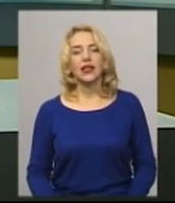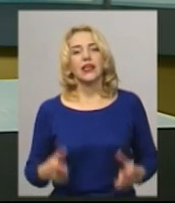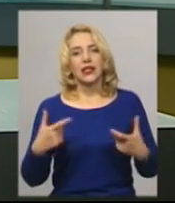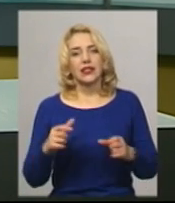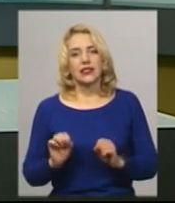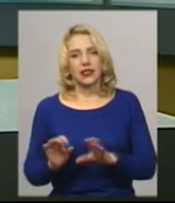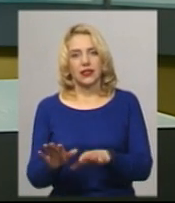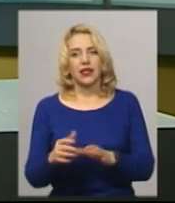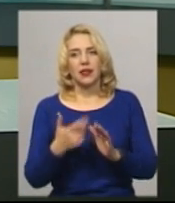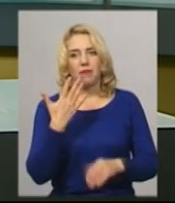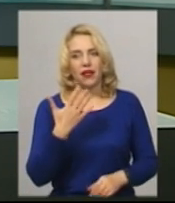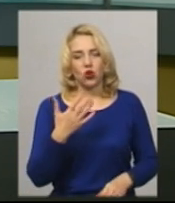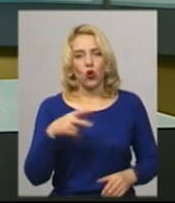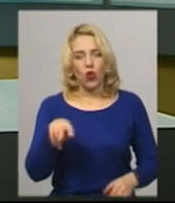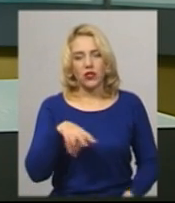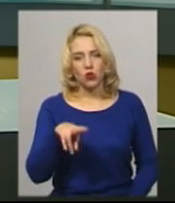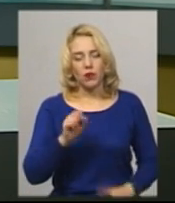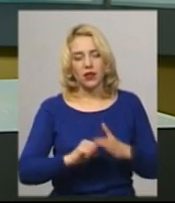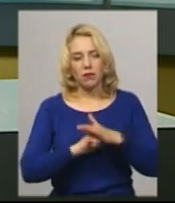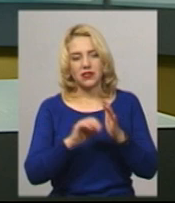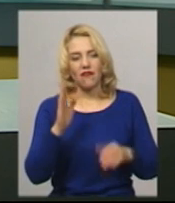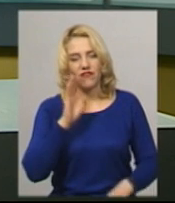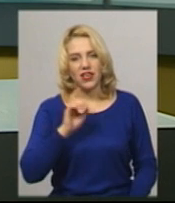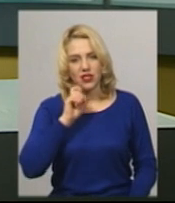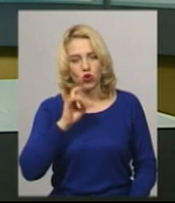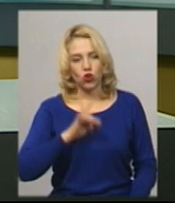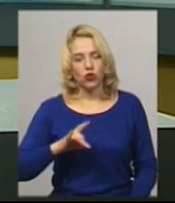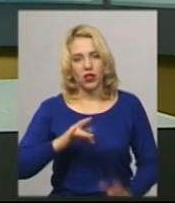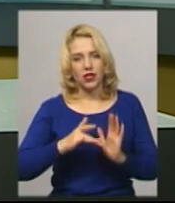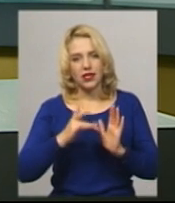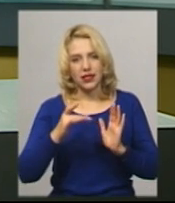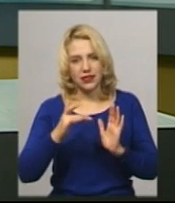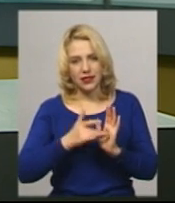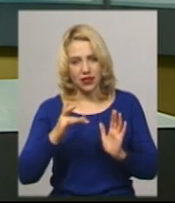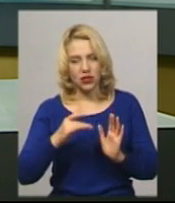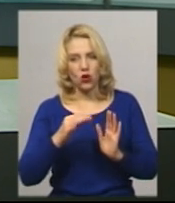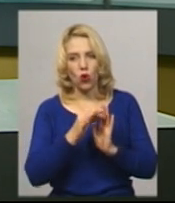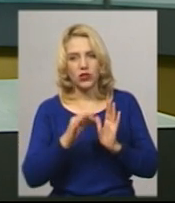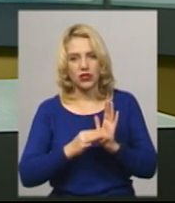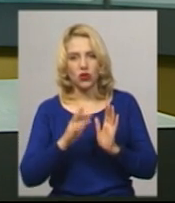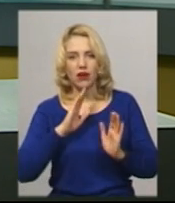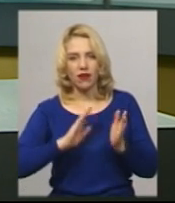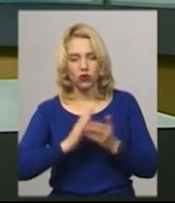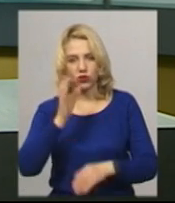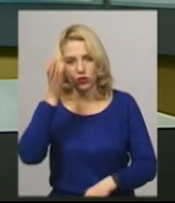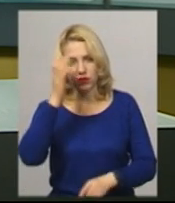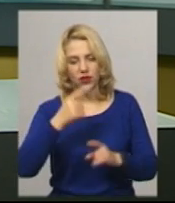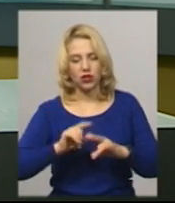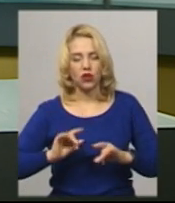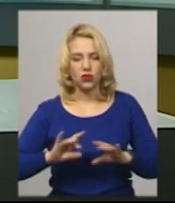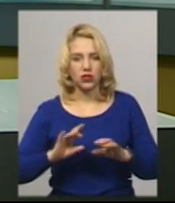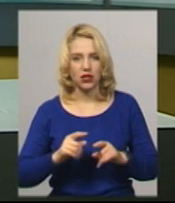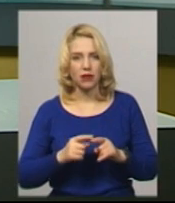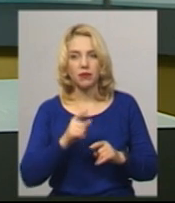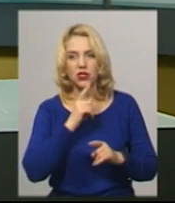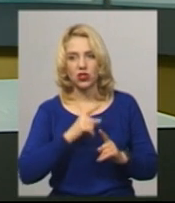Складатимуть іспит 5 листопада на базі Вінницького регіонального центру оцінювання якості освіти, додає Ірина Ковальчук. Під час